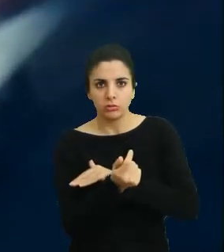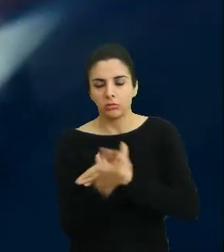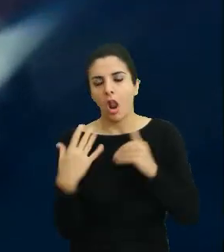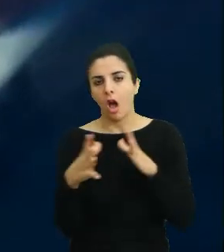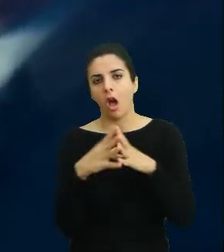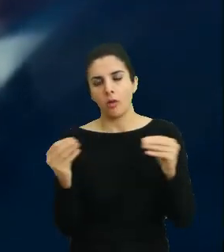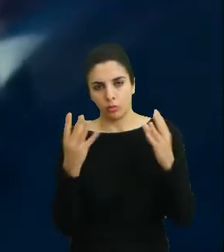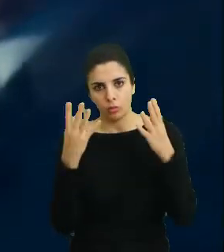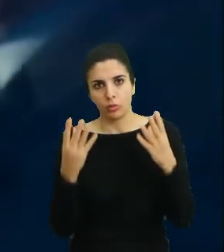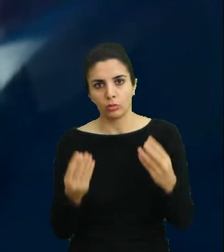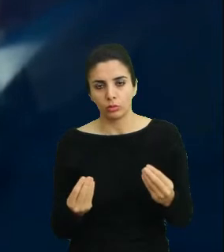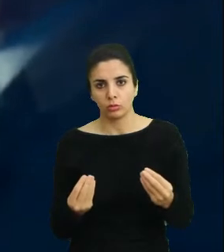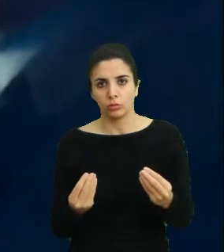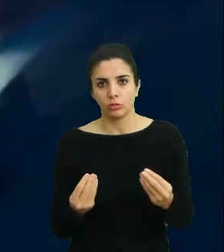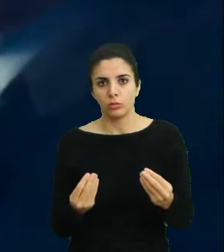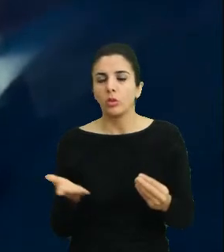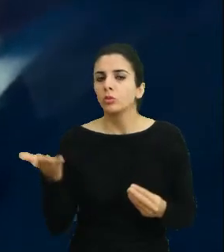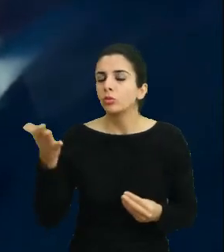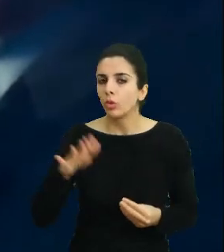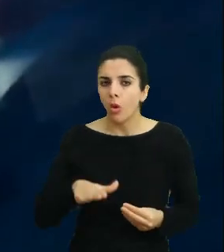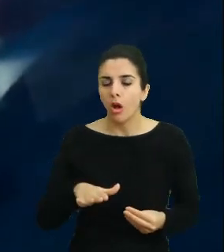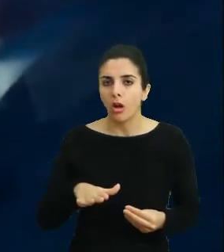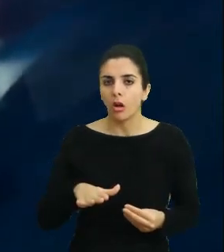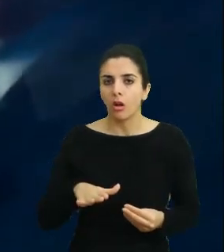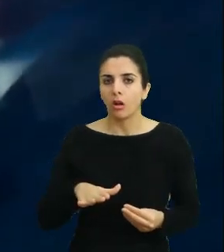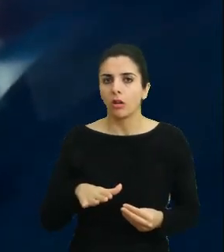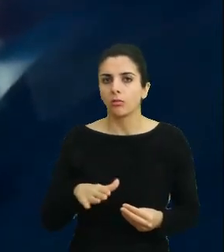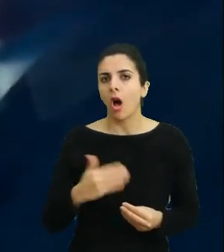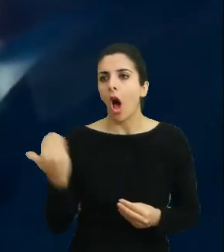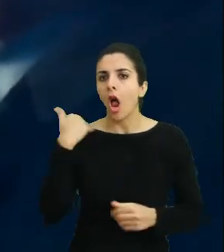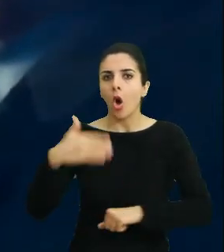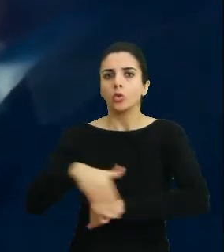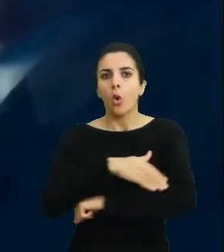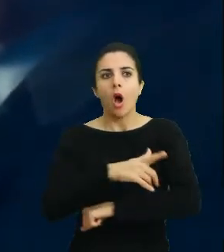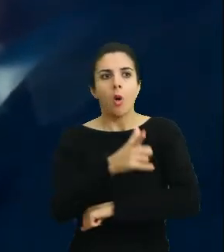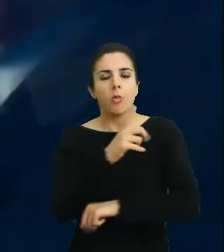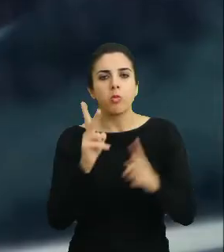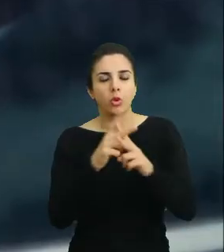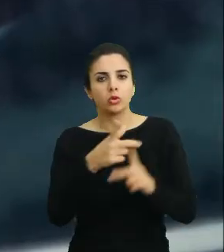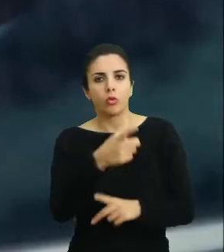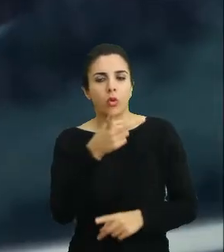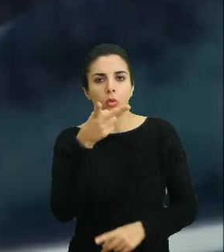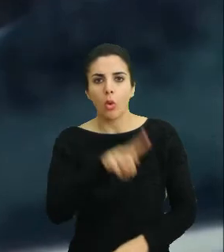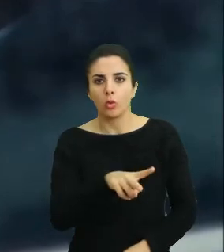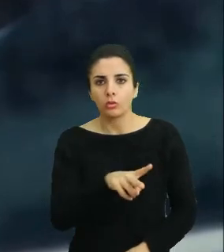İzini kaybettirdi orada. Sonra da hemen arkadaki sokakta polis vuruldu.